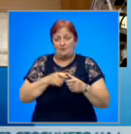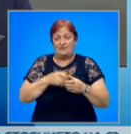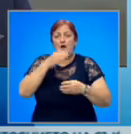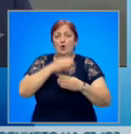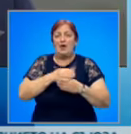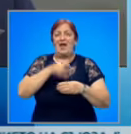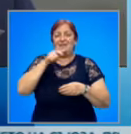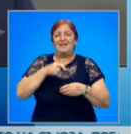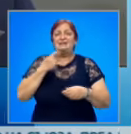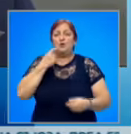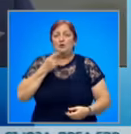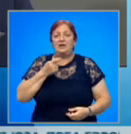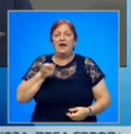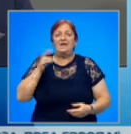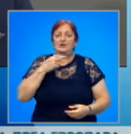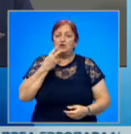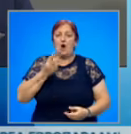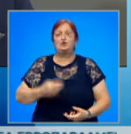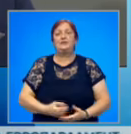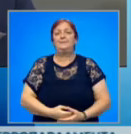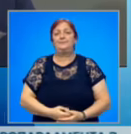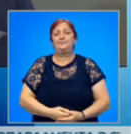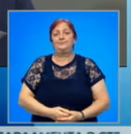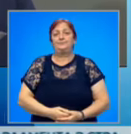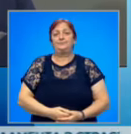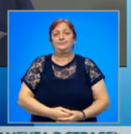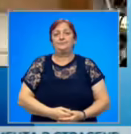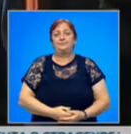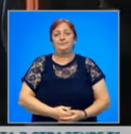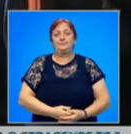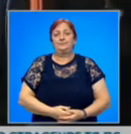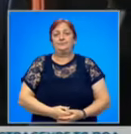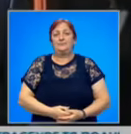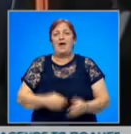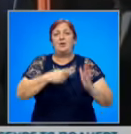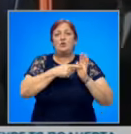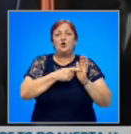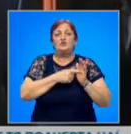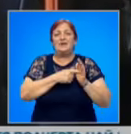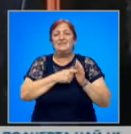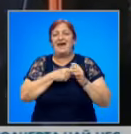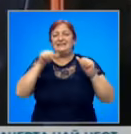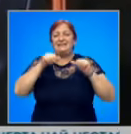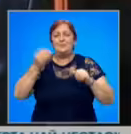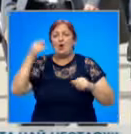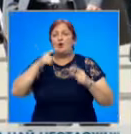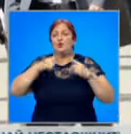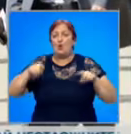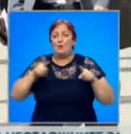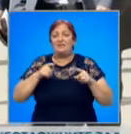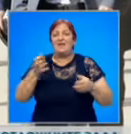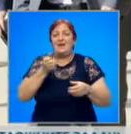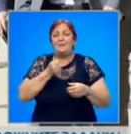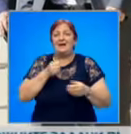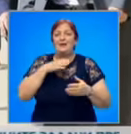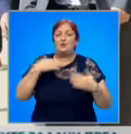до края на тази година. Вижте още в репортажа, който подготвихме с Тихомир Игнатов. Посочване на недъзите на предходното управление, лавиране